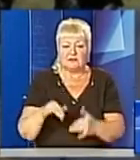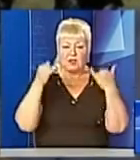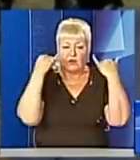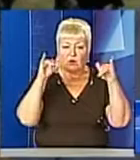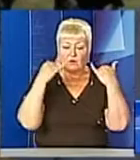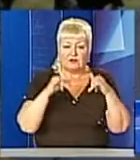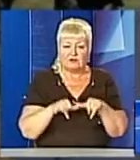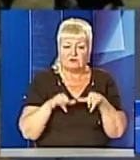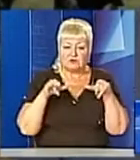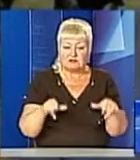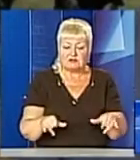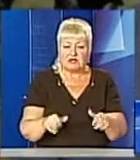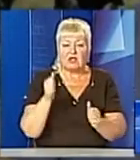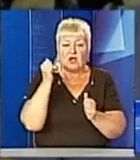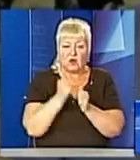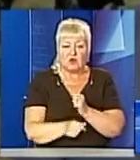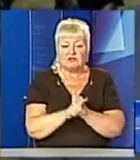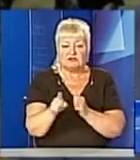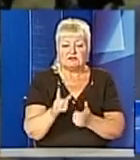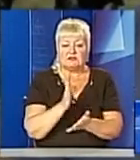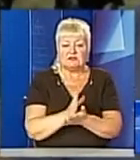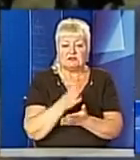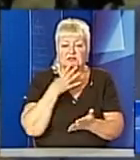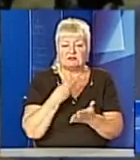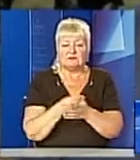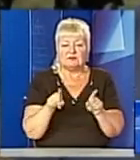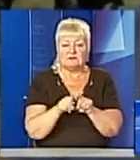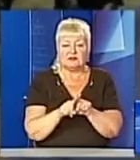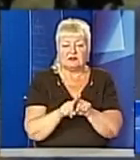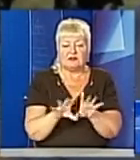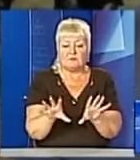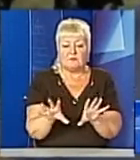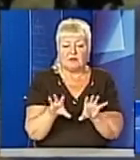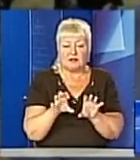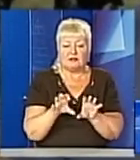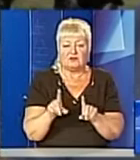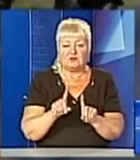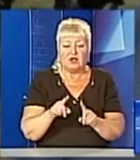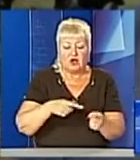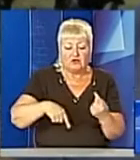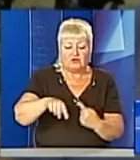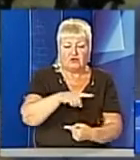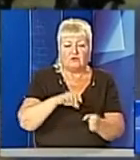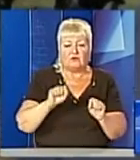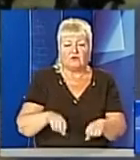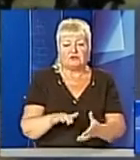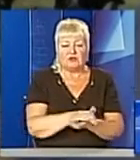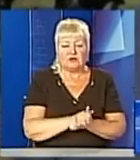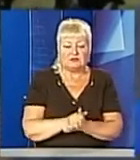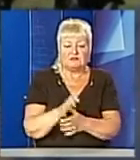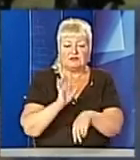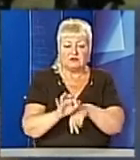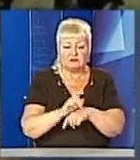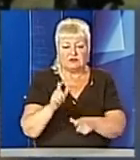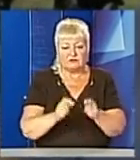корів, зростає, і кожна з них стає таким свого роду магнетом, довкола якого можуть організувати виробництво молока